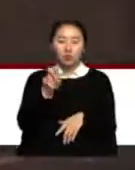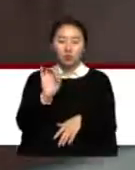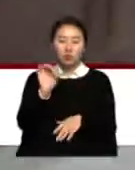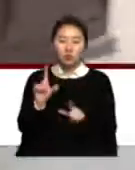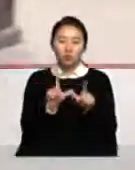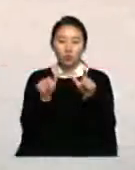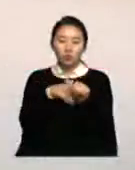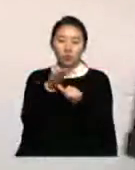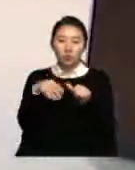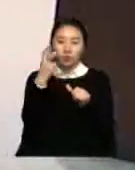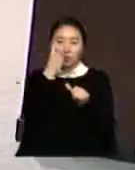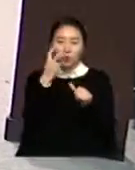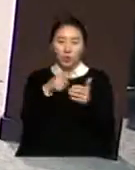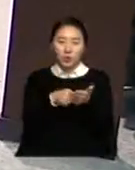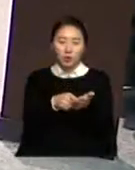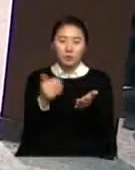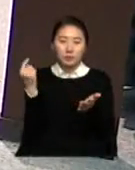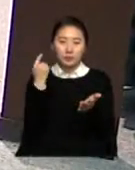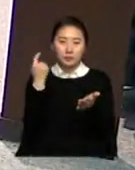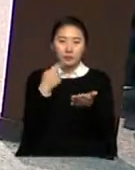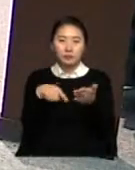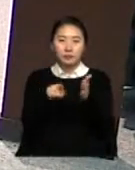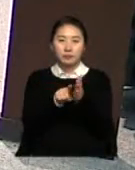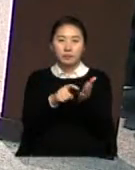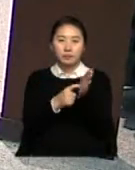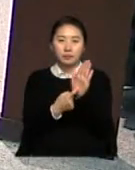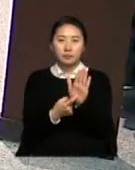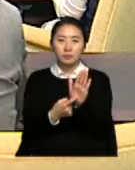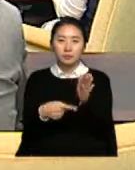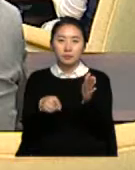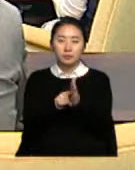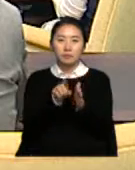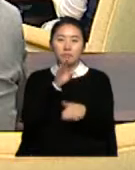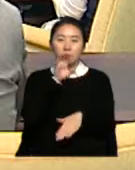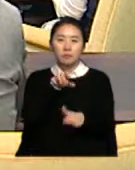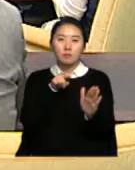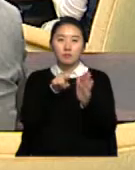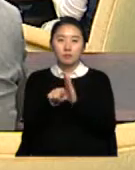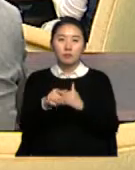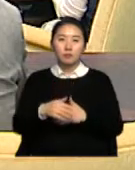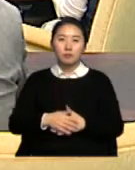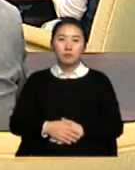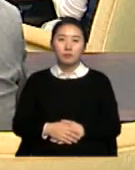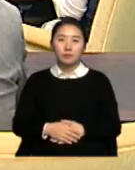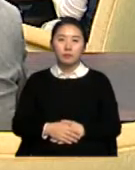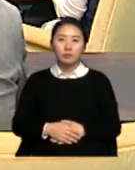주거 환경 관리에 관한 의견 청취안 등을 처리하기 위한 현장 방문이 진행됩니다.